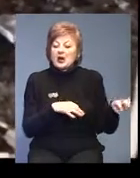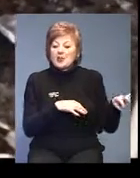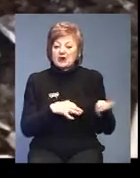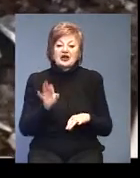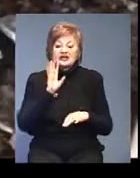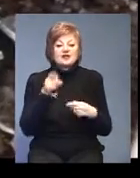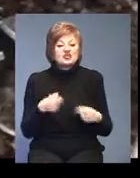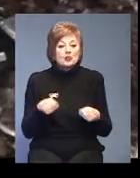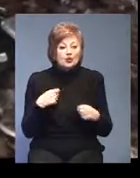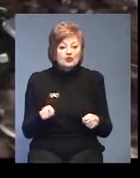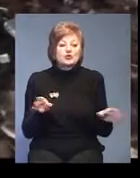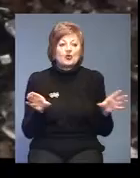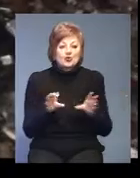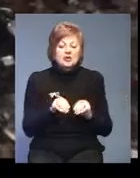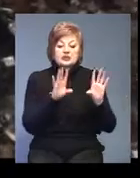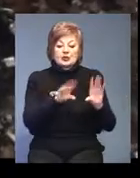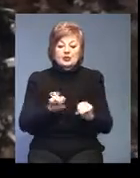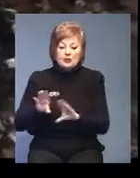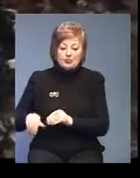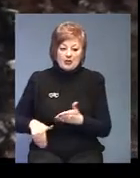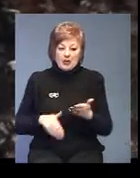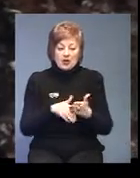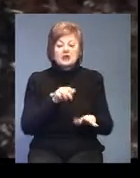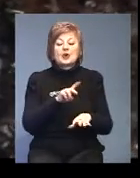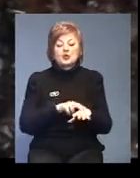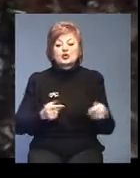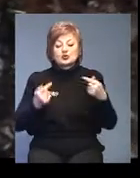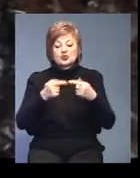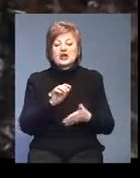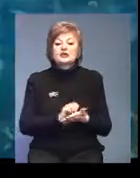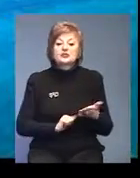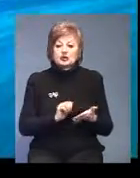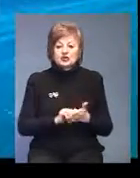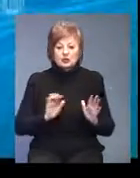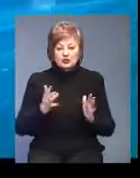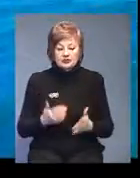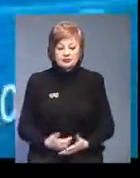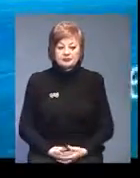реалізаторка, яка разом із вогнеборцями загасила полум'я. Поліція встановлює причини й обставини події.